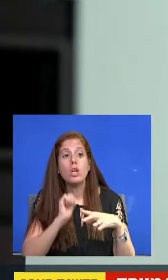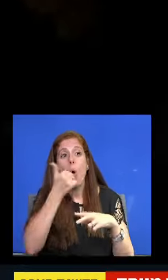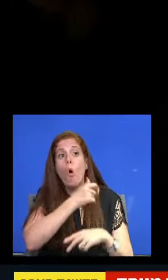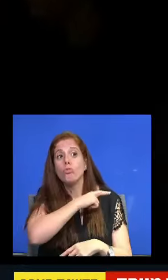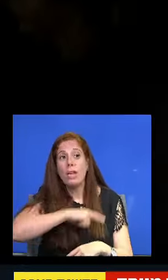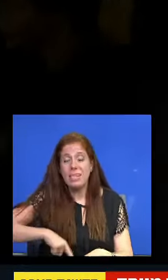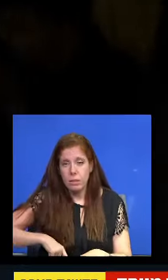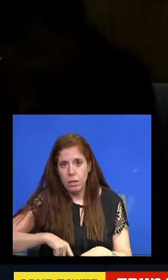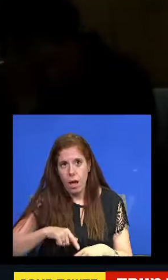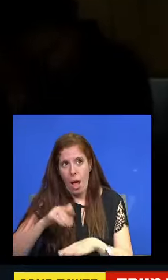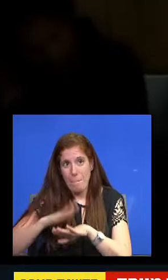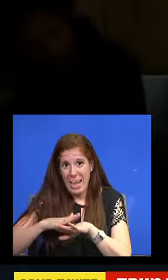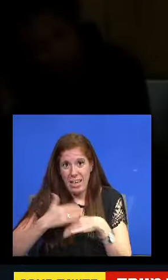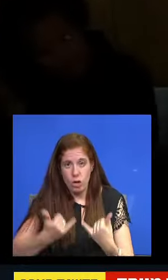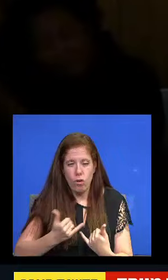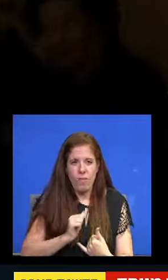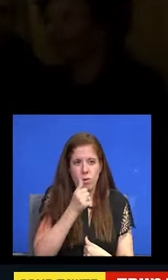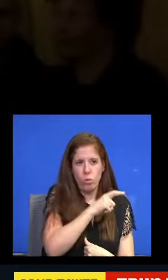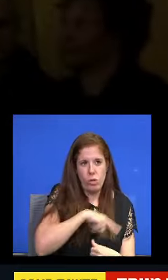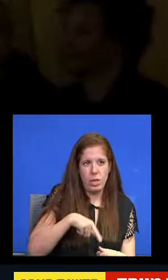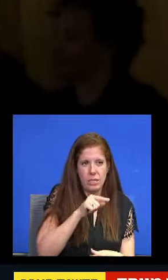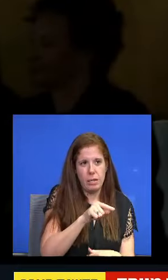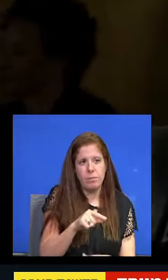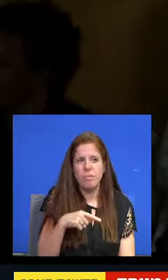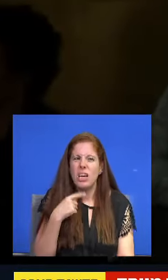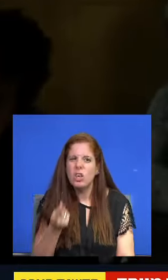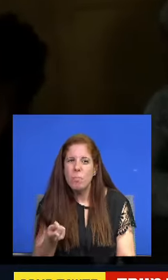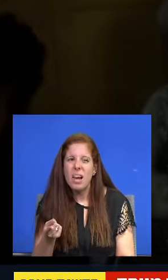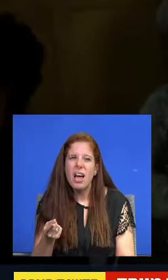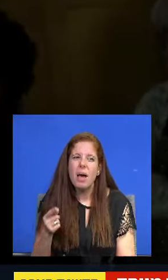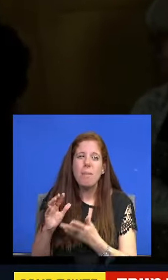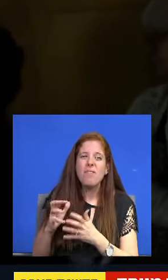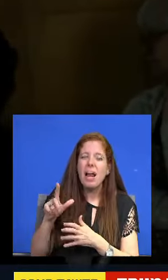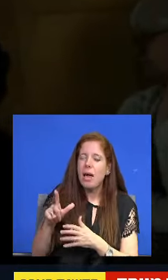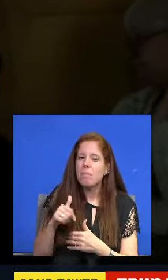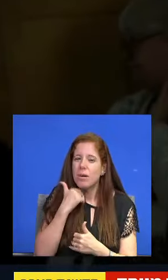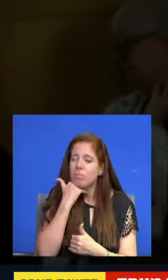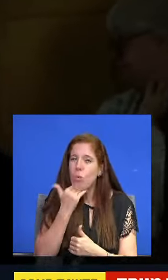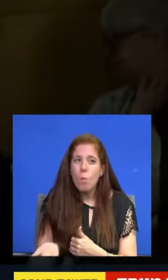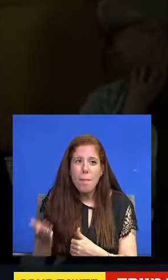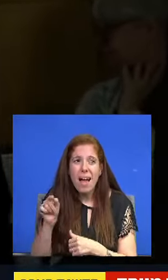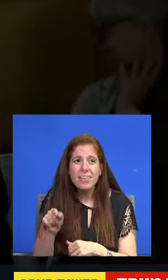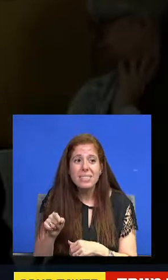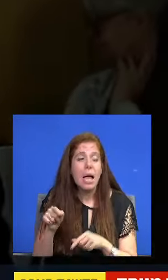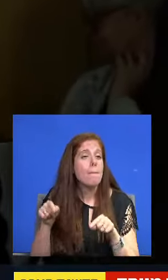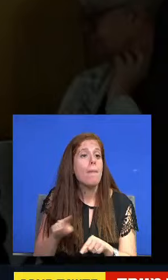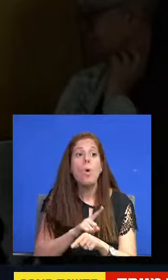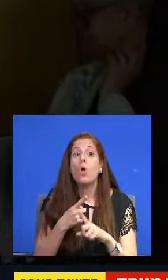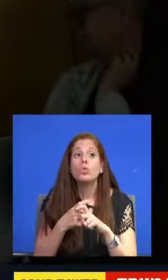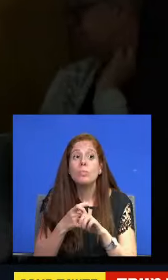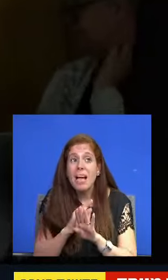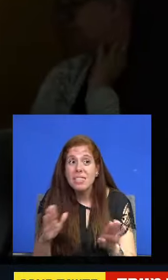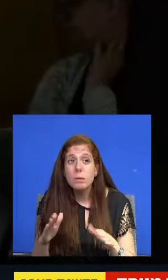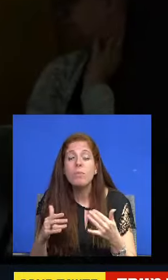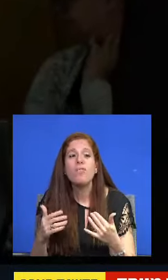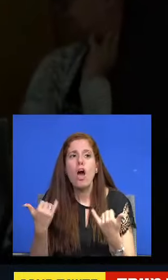ה-AfD. אה, דו, דסייט, דס קקלנבך, דס פארמה אלס היר. Das hat mit Nazis nichts zu tun, ja. Und